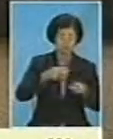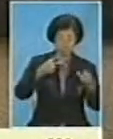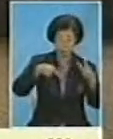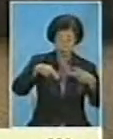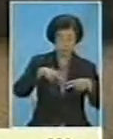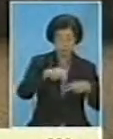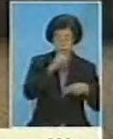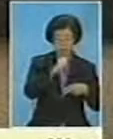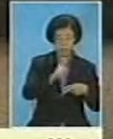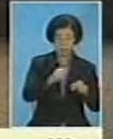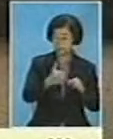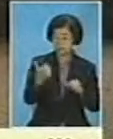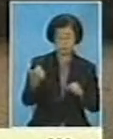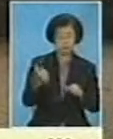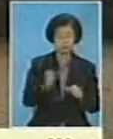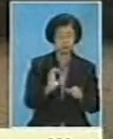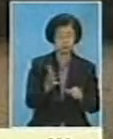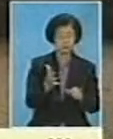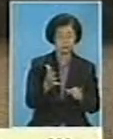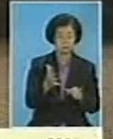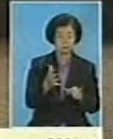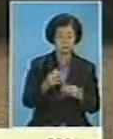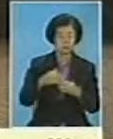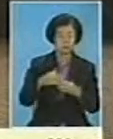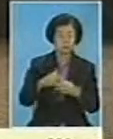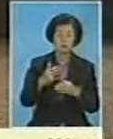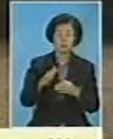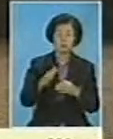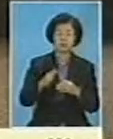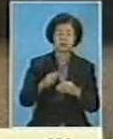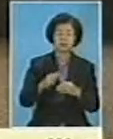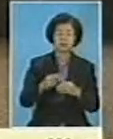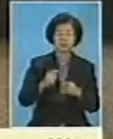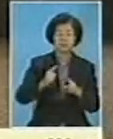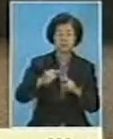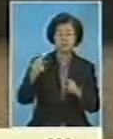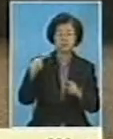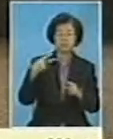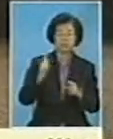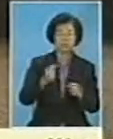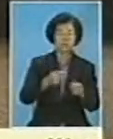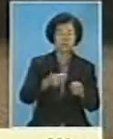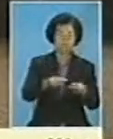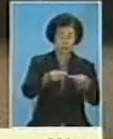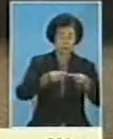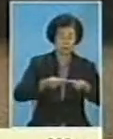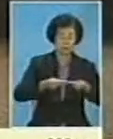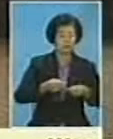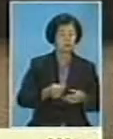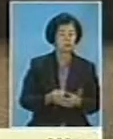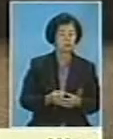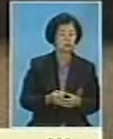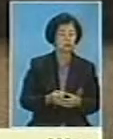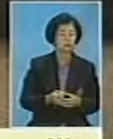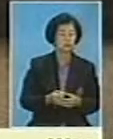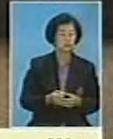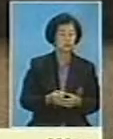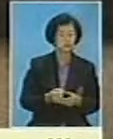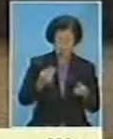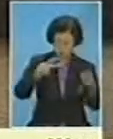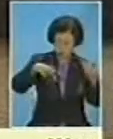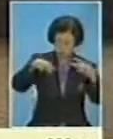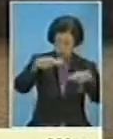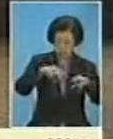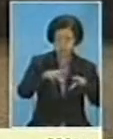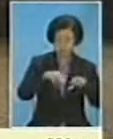หรือสั่งการอย่างอื่นใดนอกเหนือจากที่ส่วนราชการเสนอขึ้นมาเลยเมื่อพิจารณ